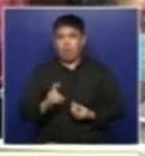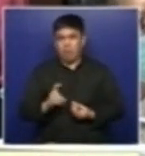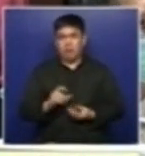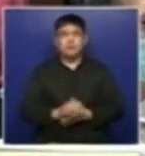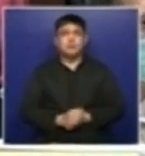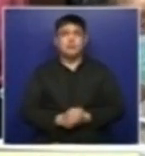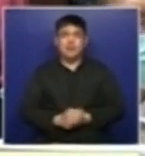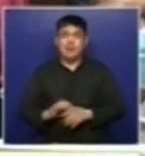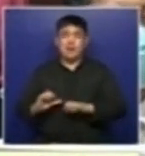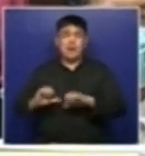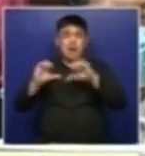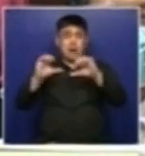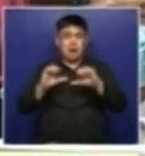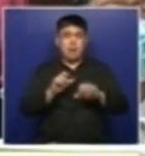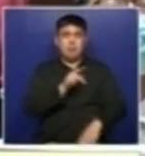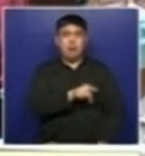ขยายพระราชกำหนด